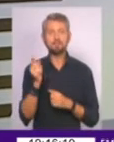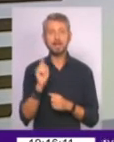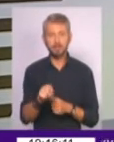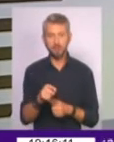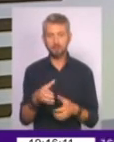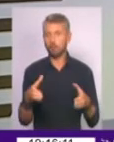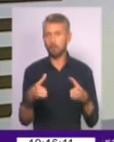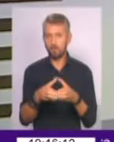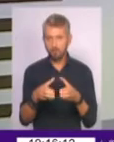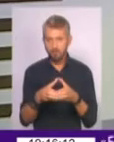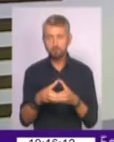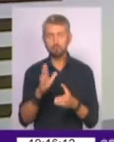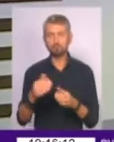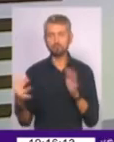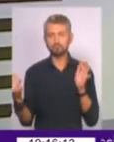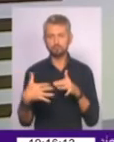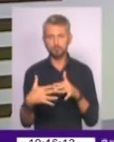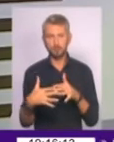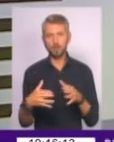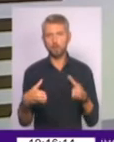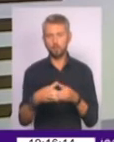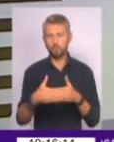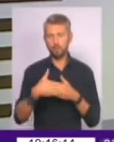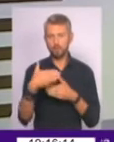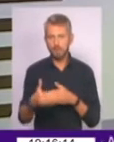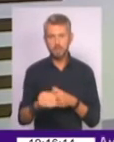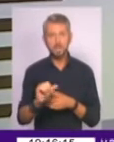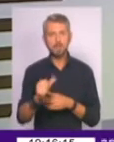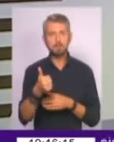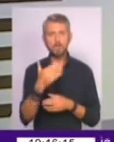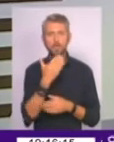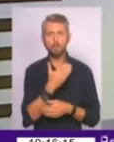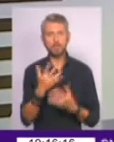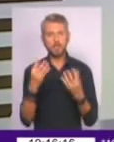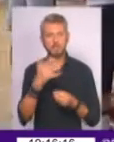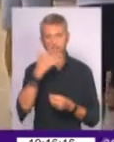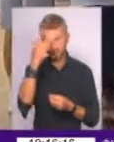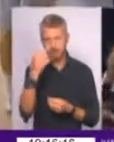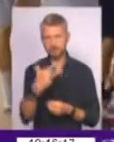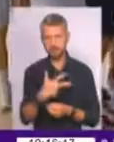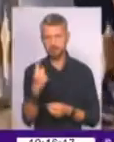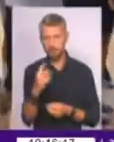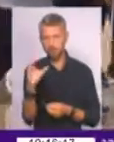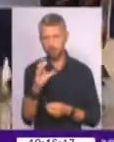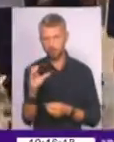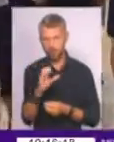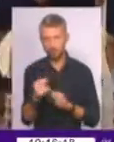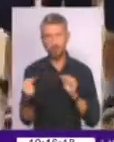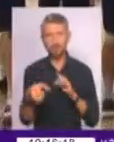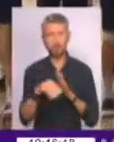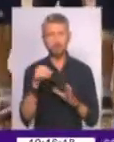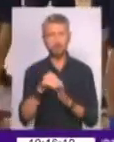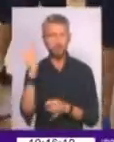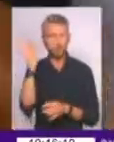підопічні Євгена Морзіна зіграють матчі групової стадії. Перший в останній день літа, 31 серпня, зі збірної